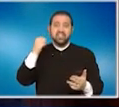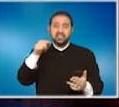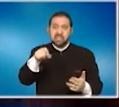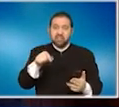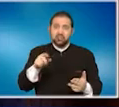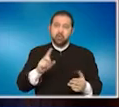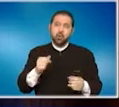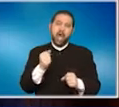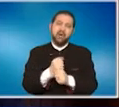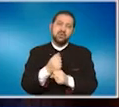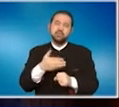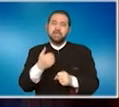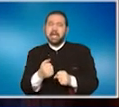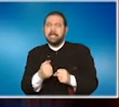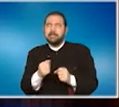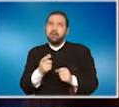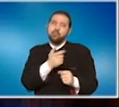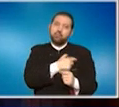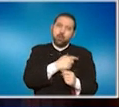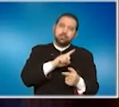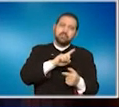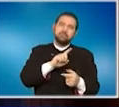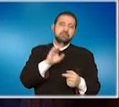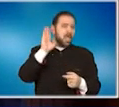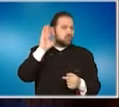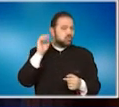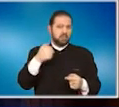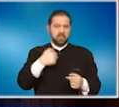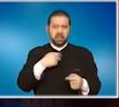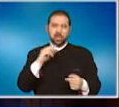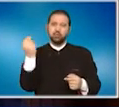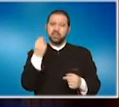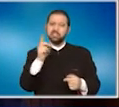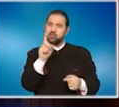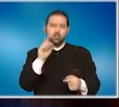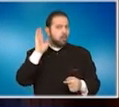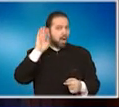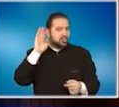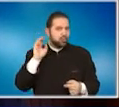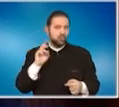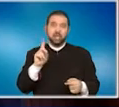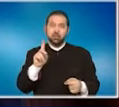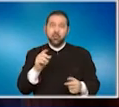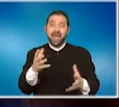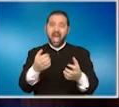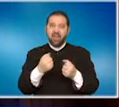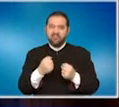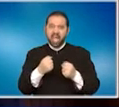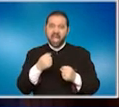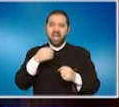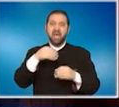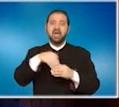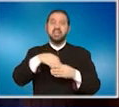un exercițiu de să vadă, îl ascultă Dumnezeu pe el sau nu. Avea în